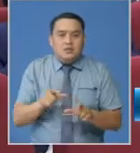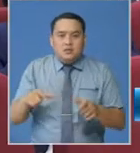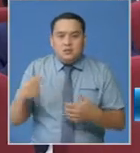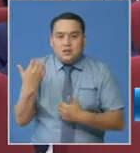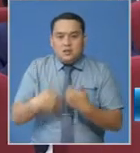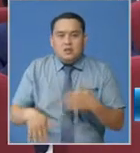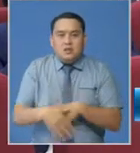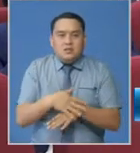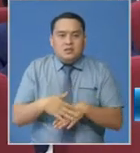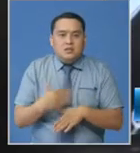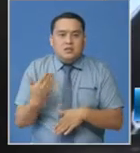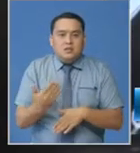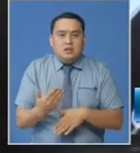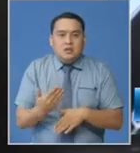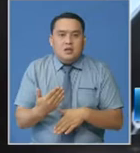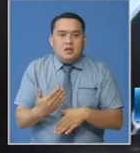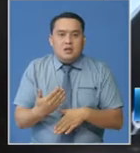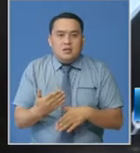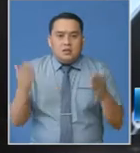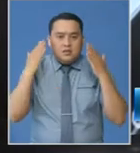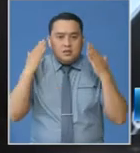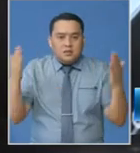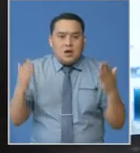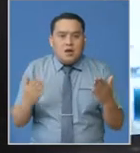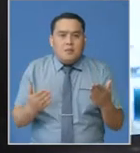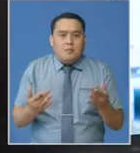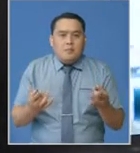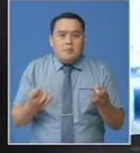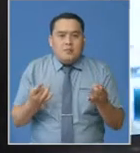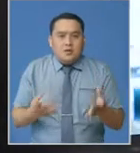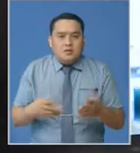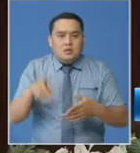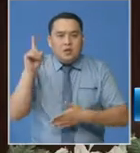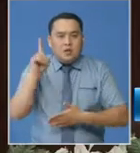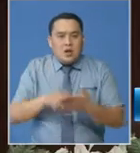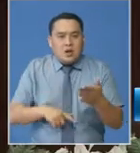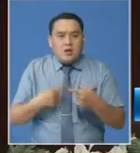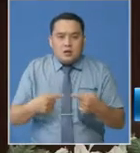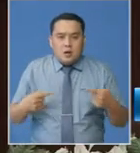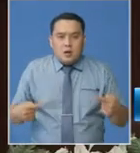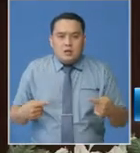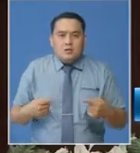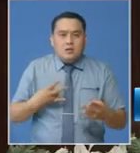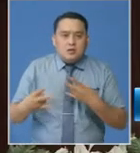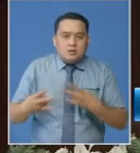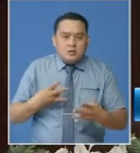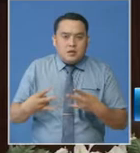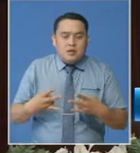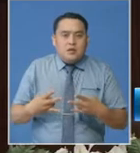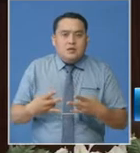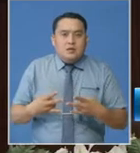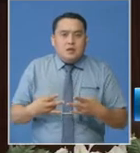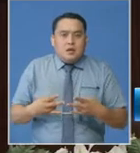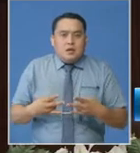среди населения. Ведь зачастую именно незнание или сырые знания о религии приводят к разного рода экстремистским зачаткам.